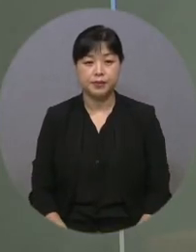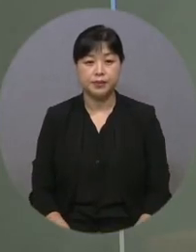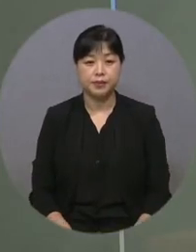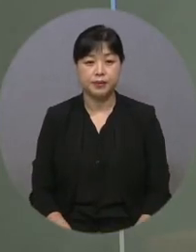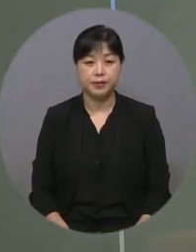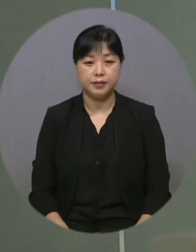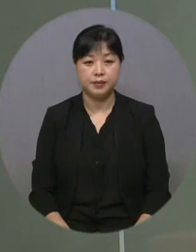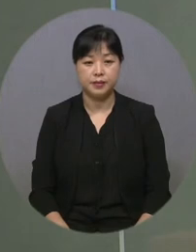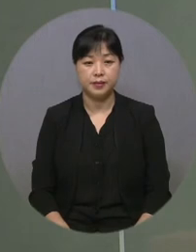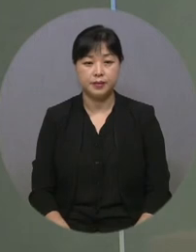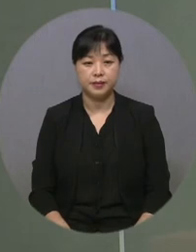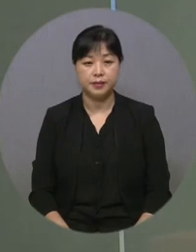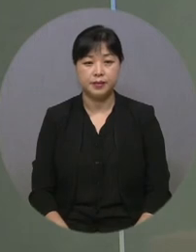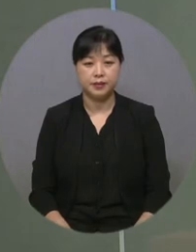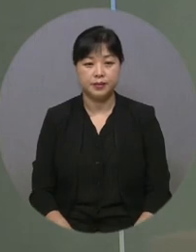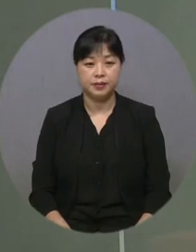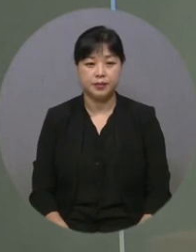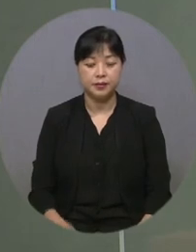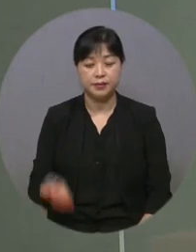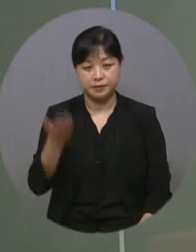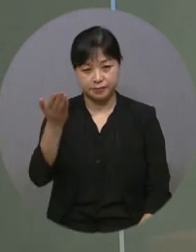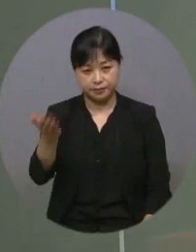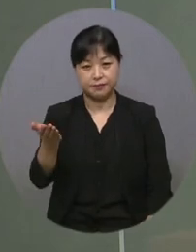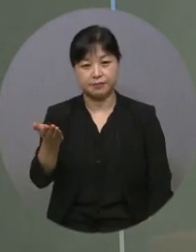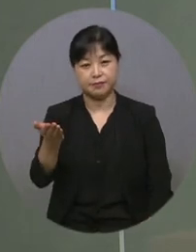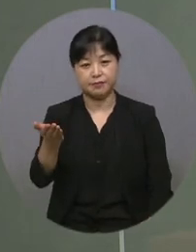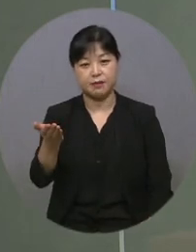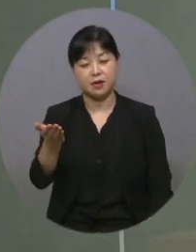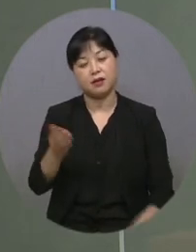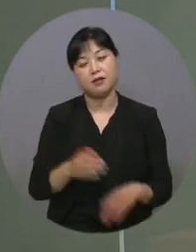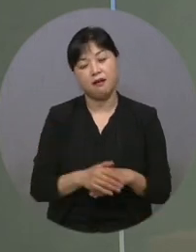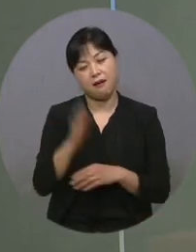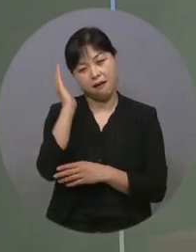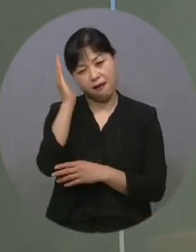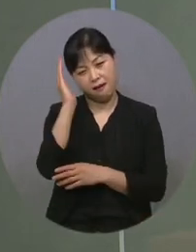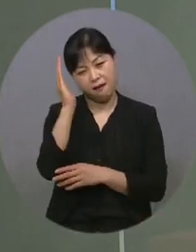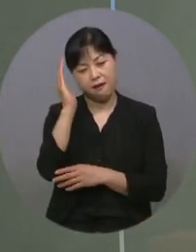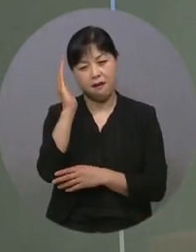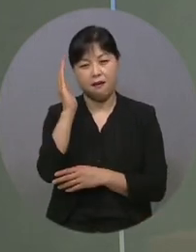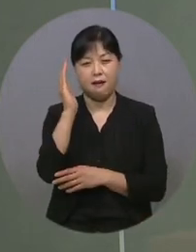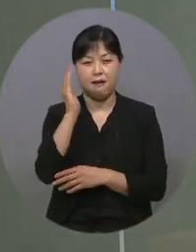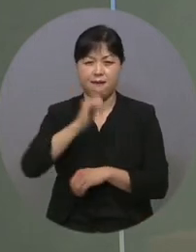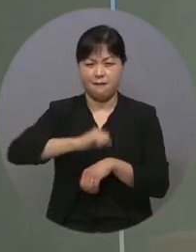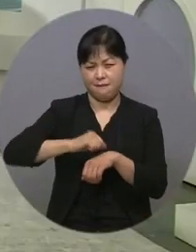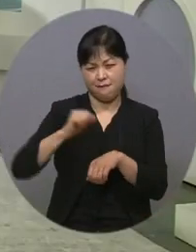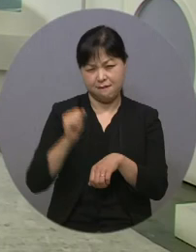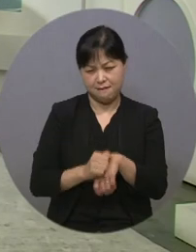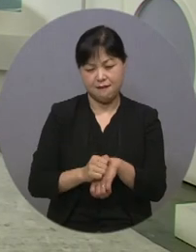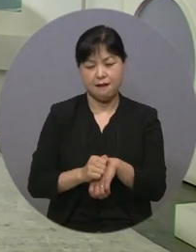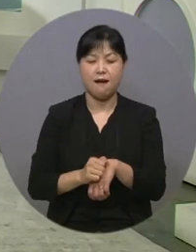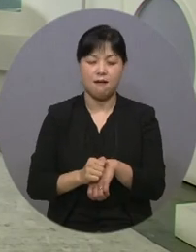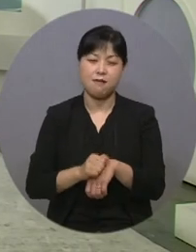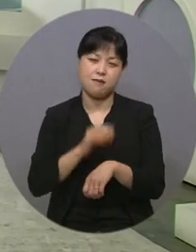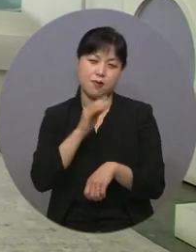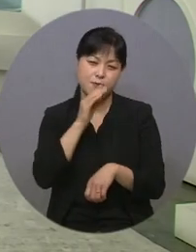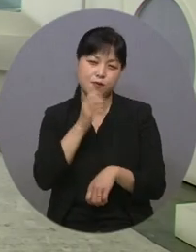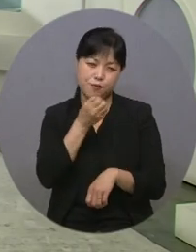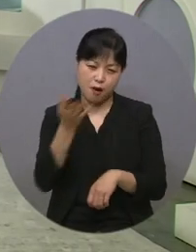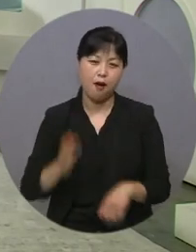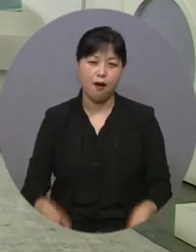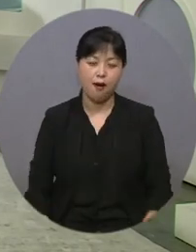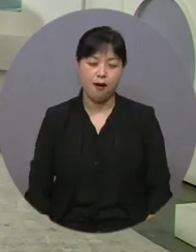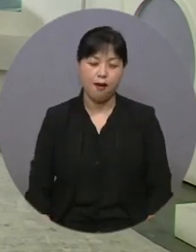우리 허태근 박사께서는 아주 명강사로 네. 명성이 높습니다. 네. 아이고